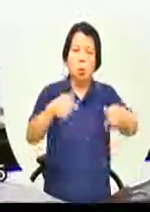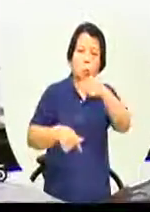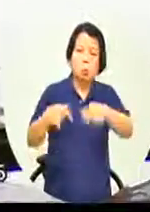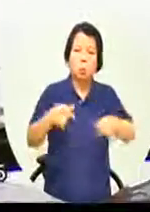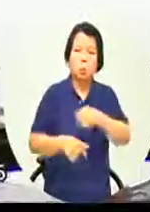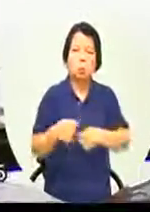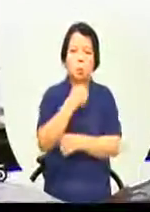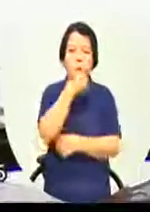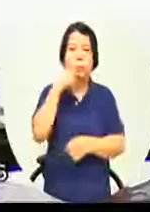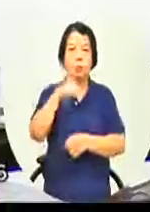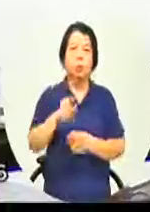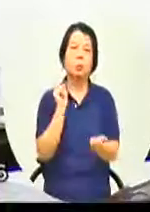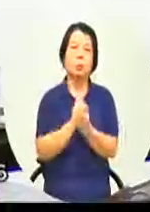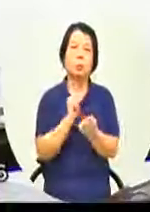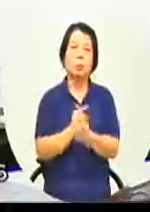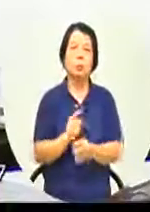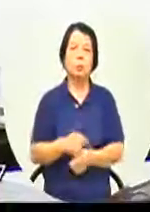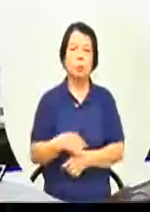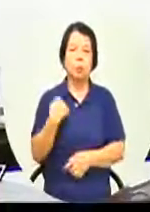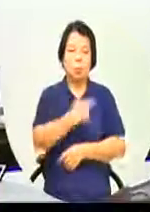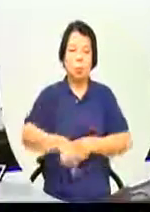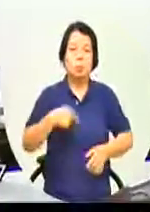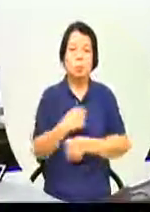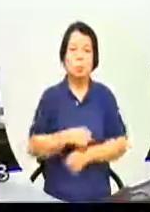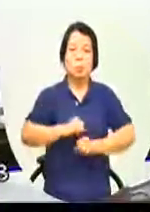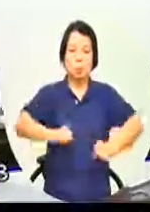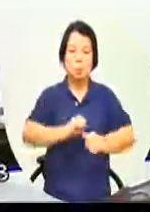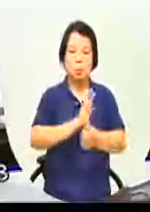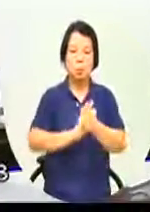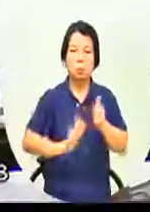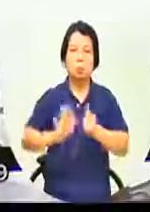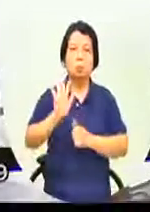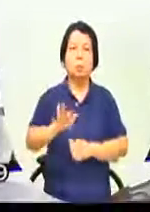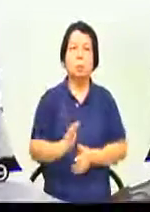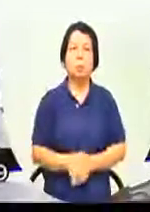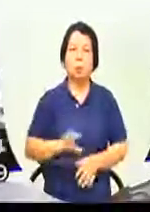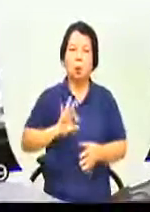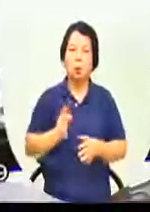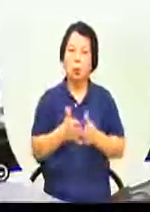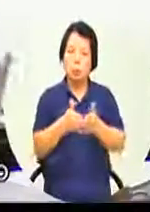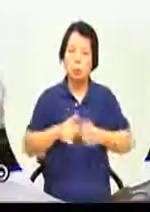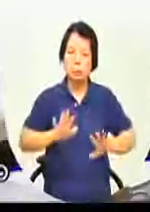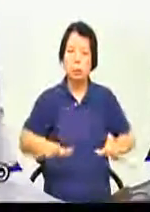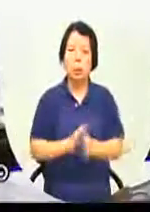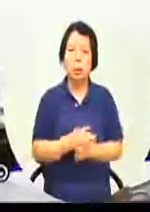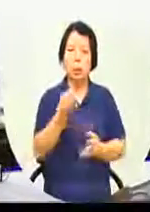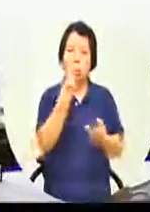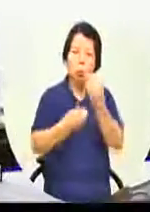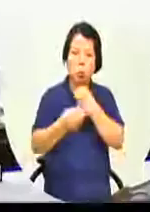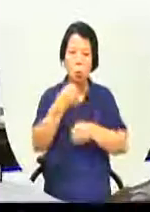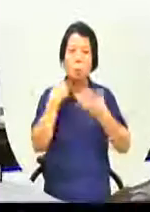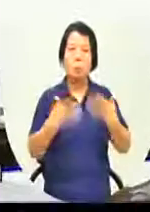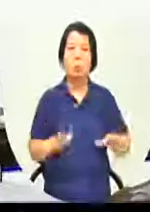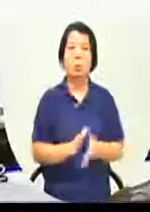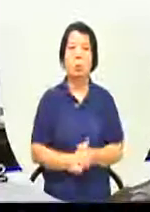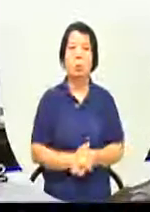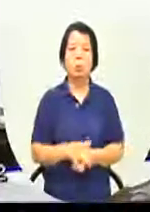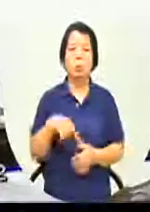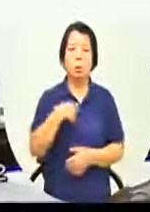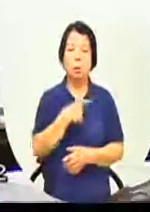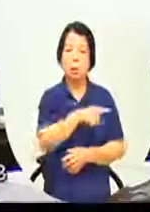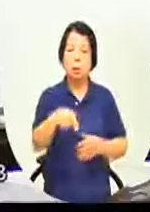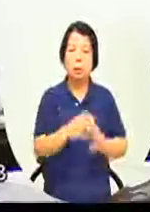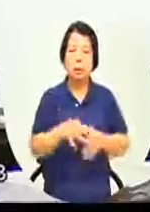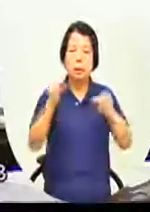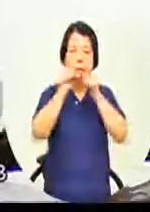其实对人体的身体的健康其实是有影响的。为什么我们现代人吃了那么多的东西，我们那么多人得了